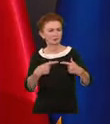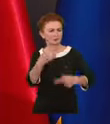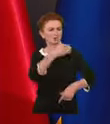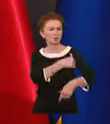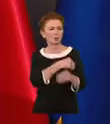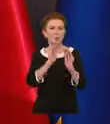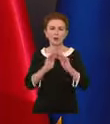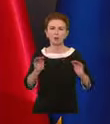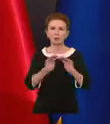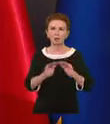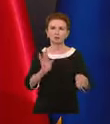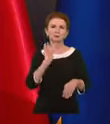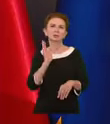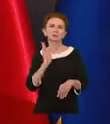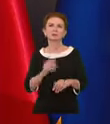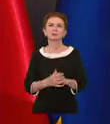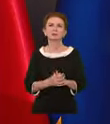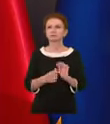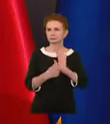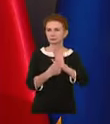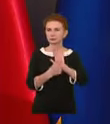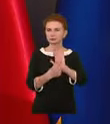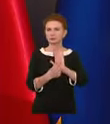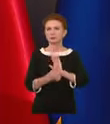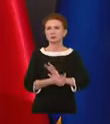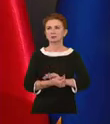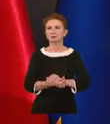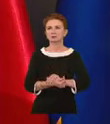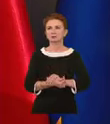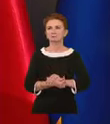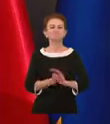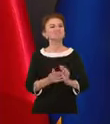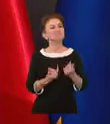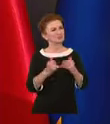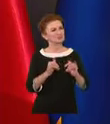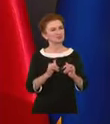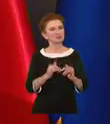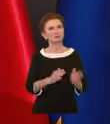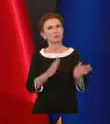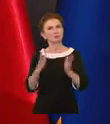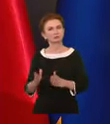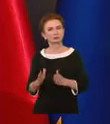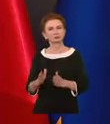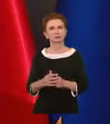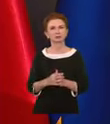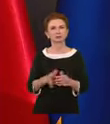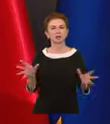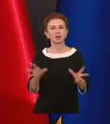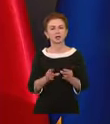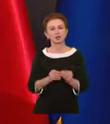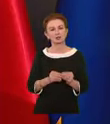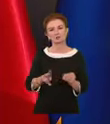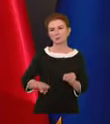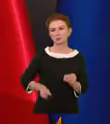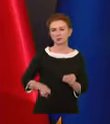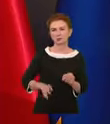edukacji będziemy Państwu przedstawiali odrębnie, wspólnie tutaj z panem premierem, z panem ministrem